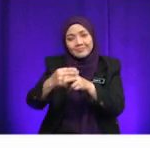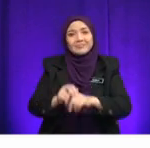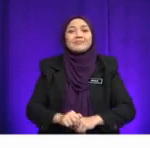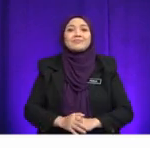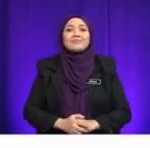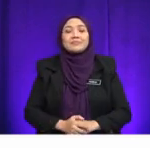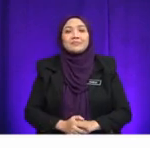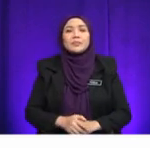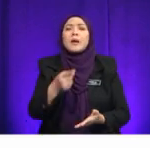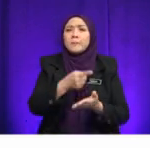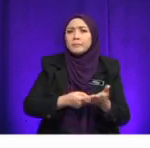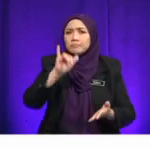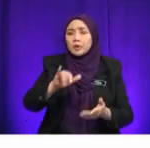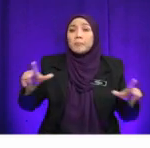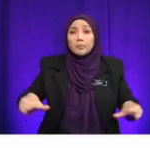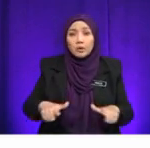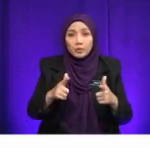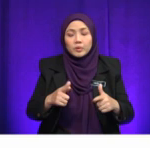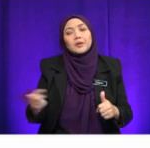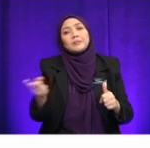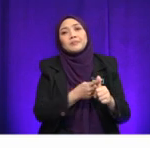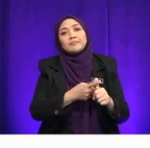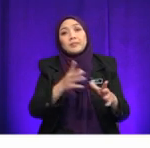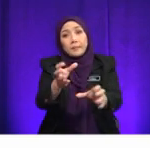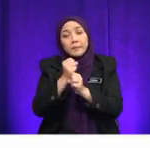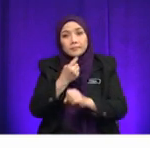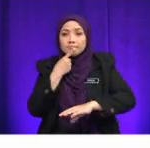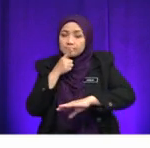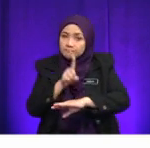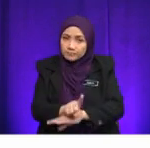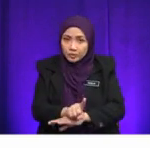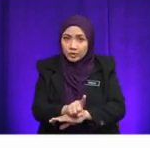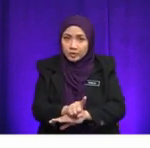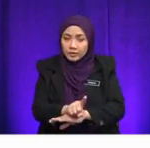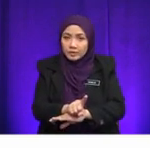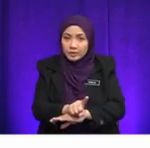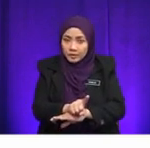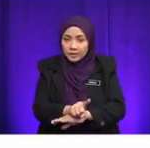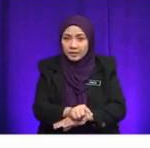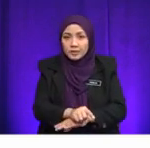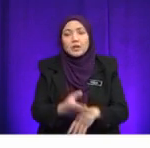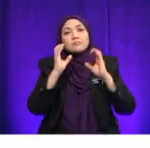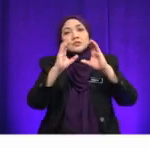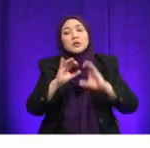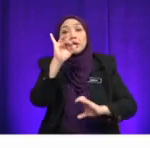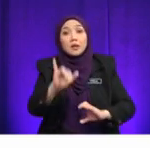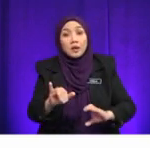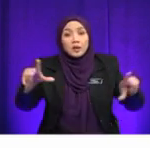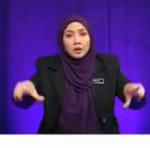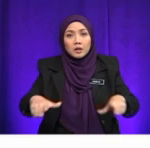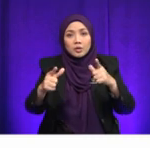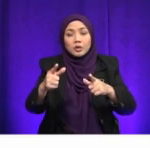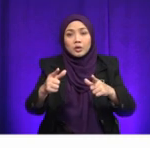dilakukan pertama dia mendapatkan persetujuan jadi di sini akan kita Lihatlah persetujuan cara yang dilakukan untuk mendapatkan